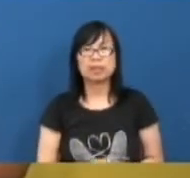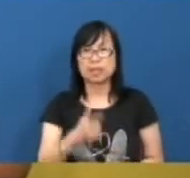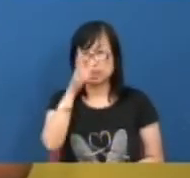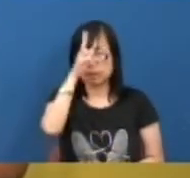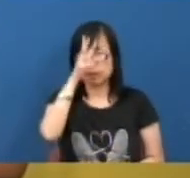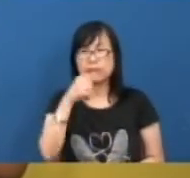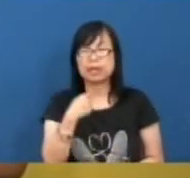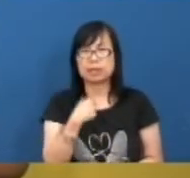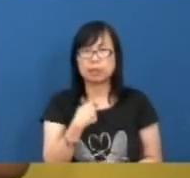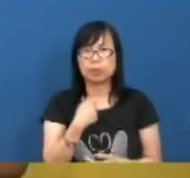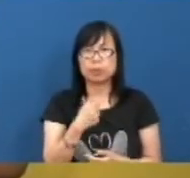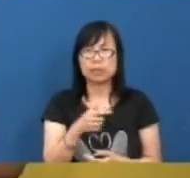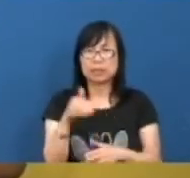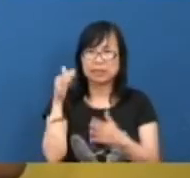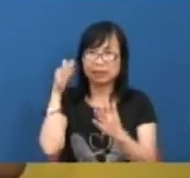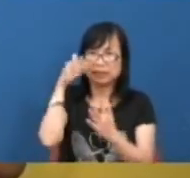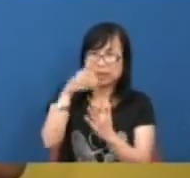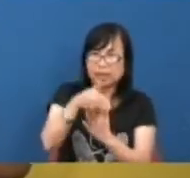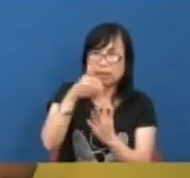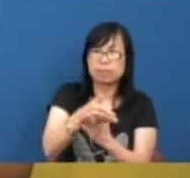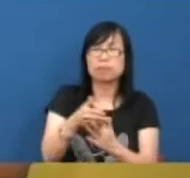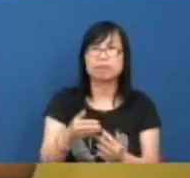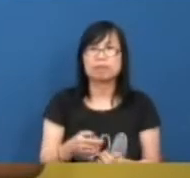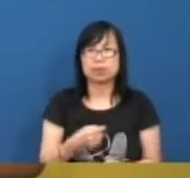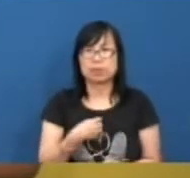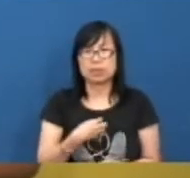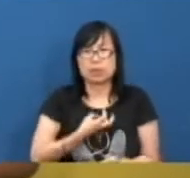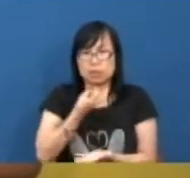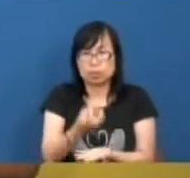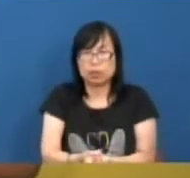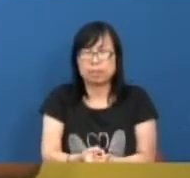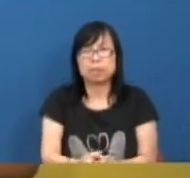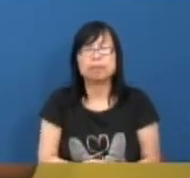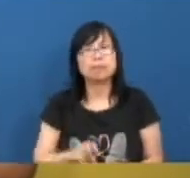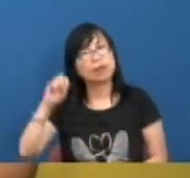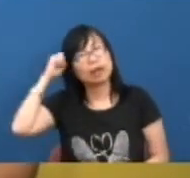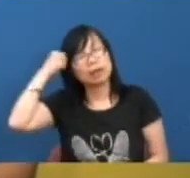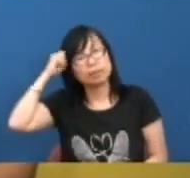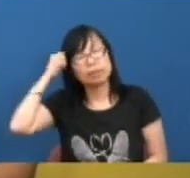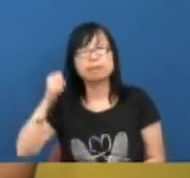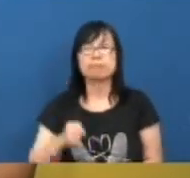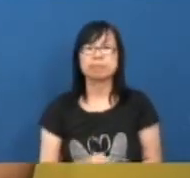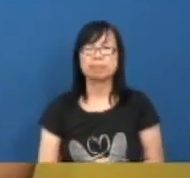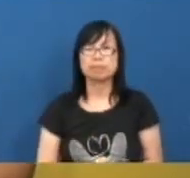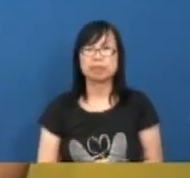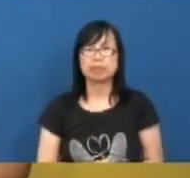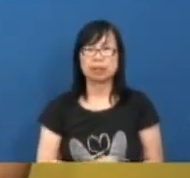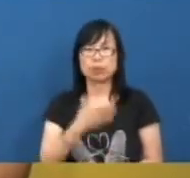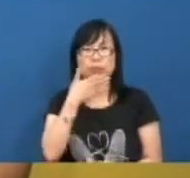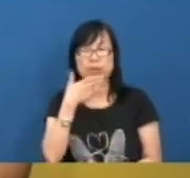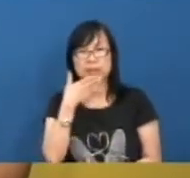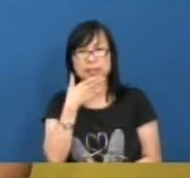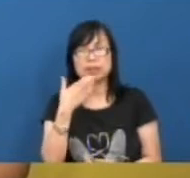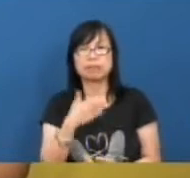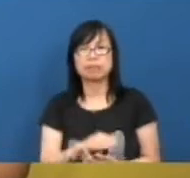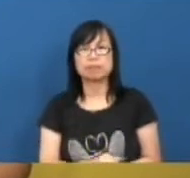嘅介入係要即係當然要好小心啦，好審慎去處理啦。咁但係對於青年人嚟講，佢